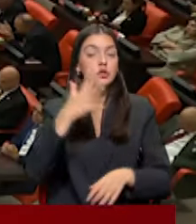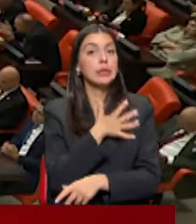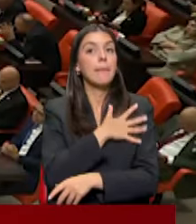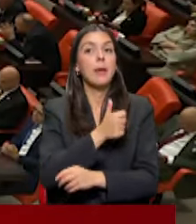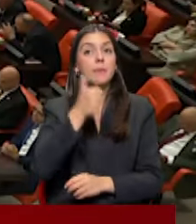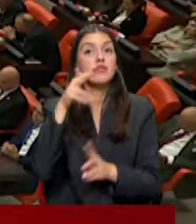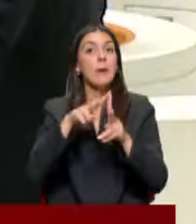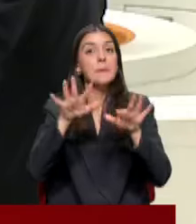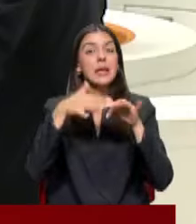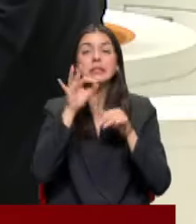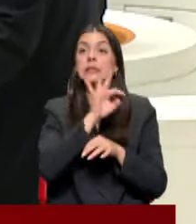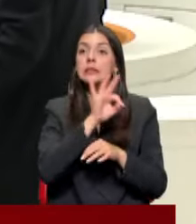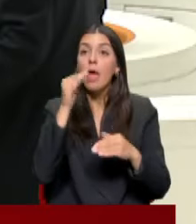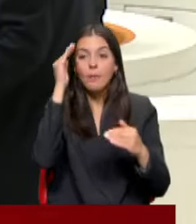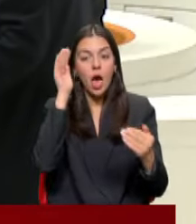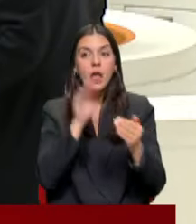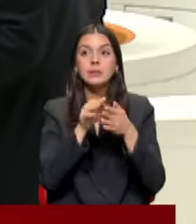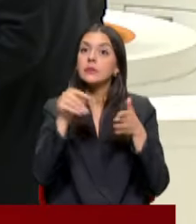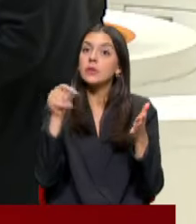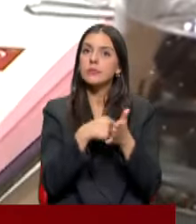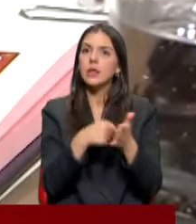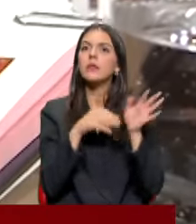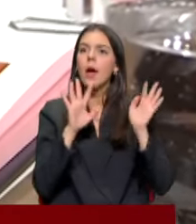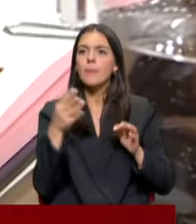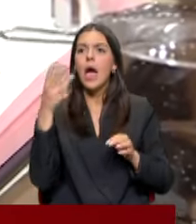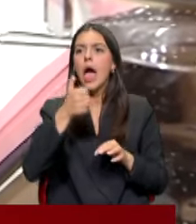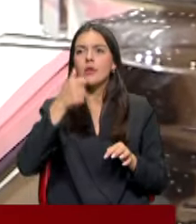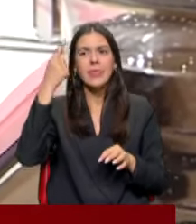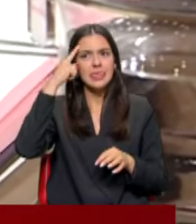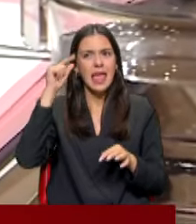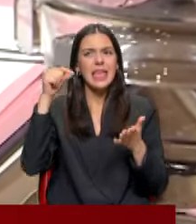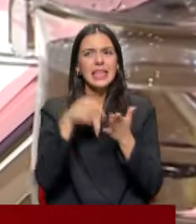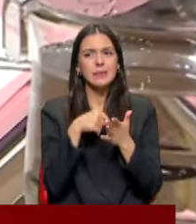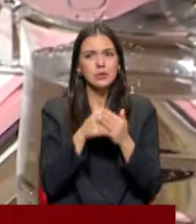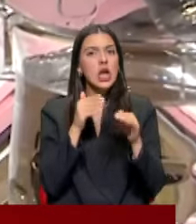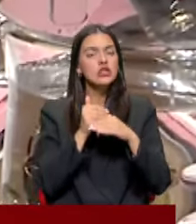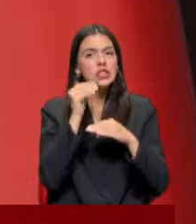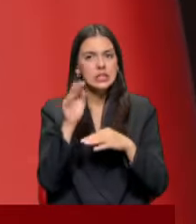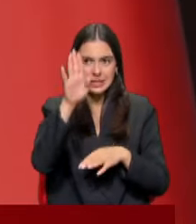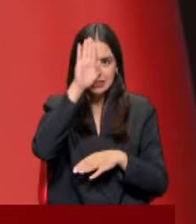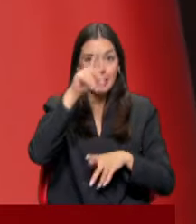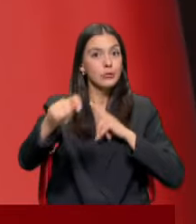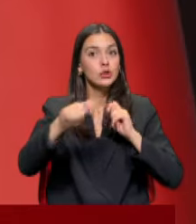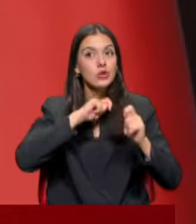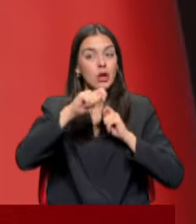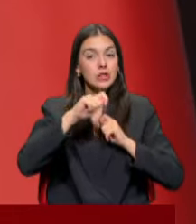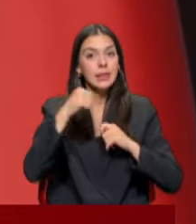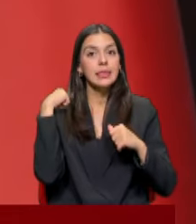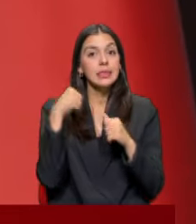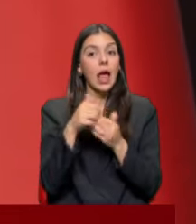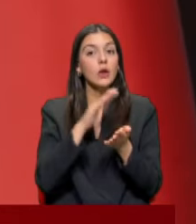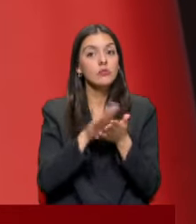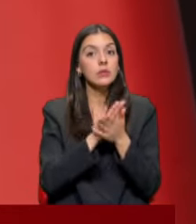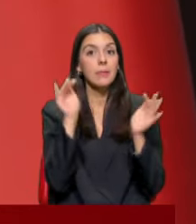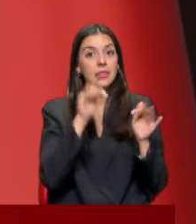Özel, meclisin tam mutabakatıyla imzalanan ama Erdoğan'ın tek imzayla çıktığı İstanbul Sözleşmesi'nin tekrar